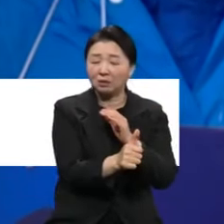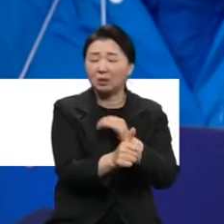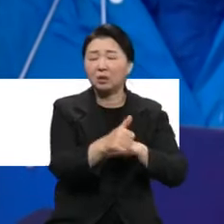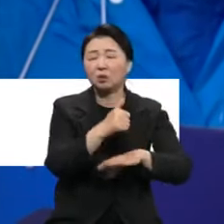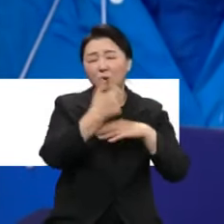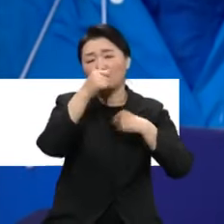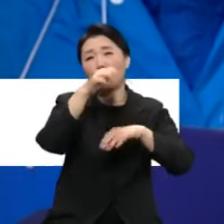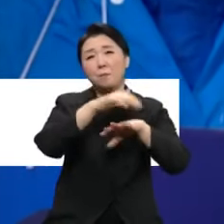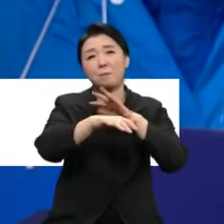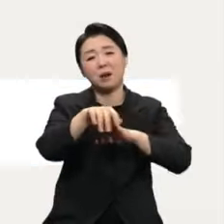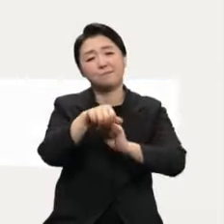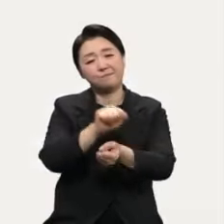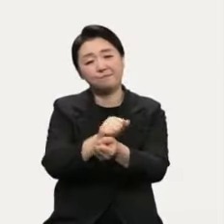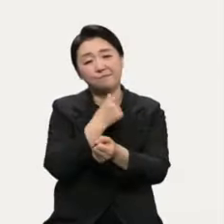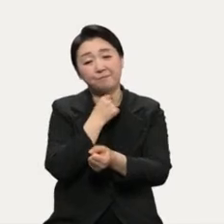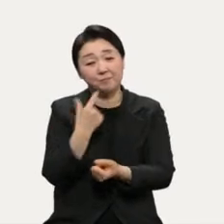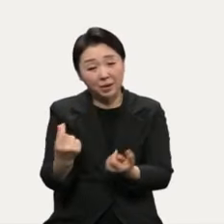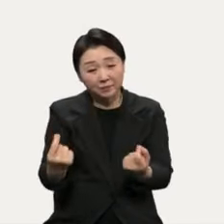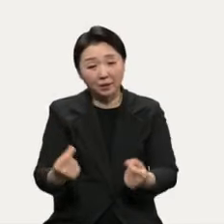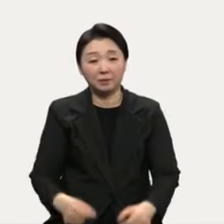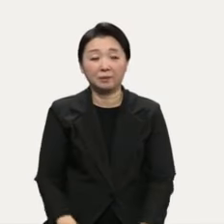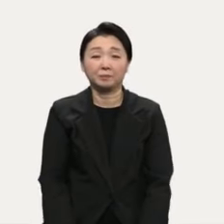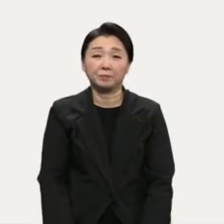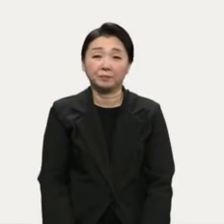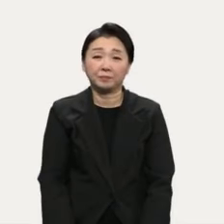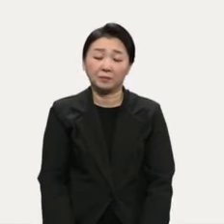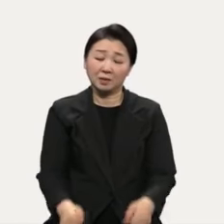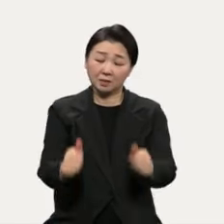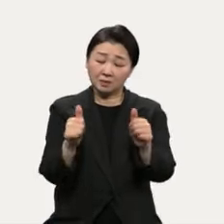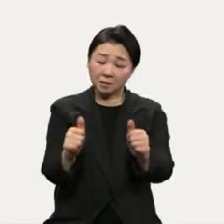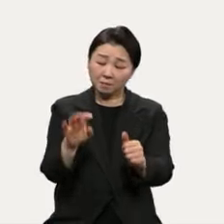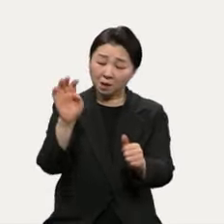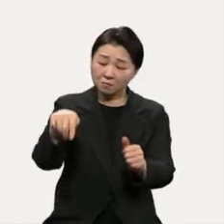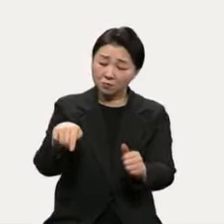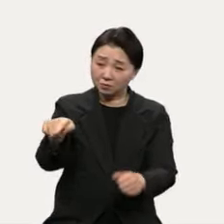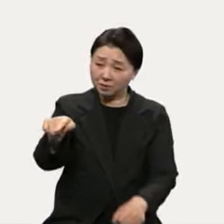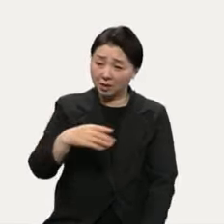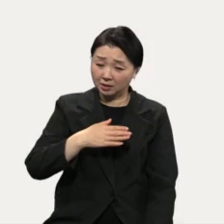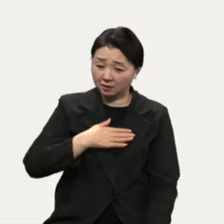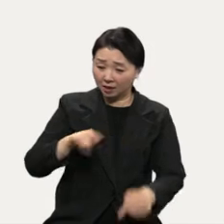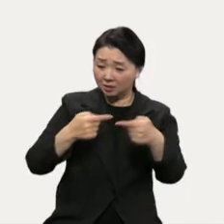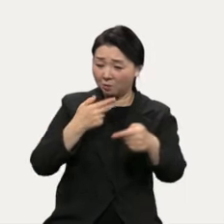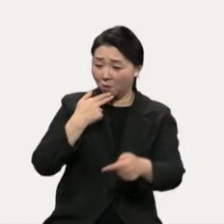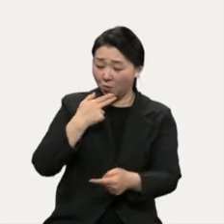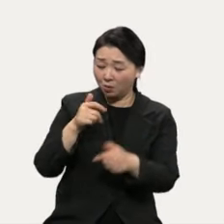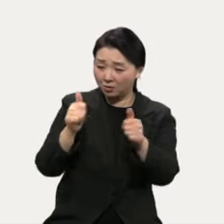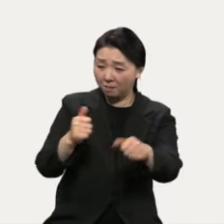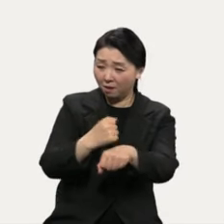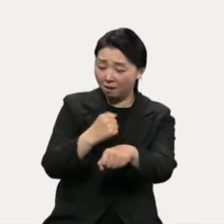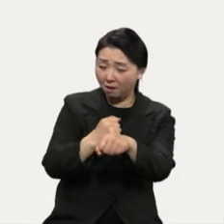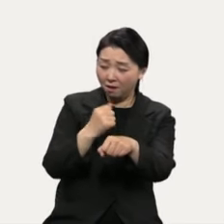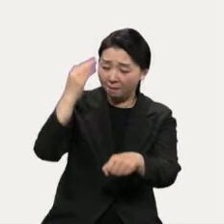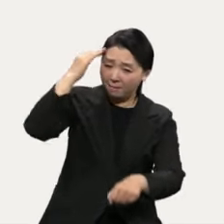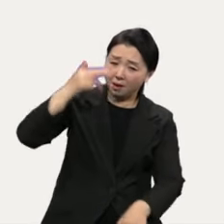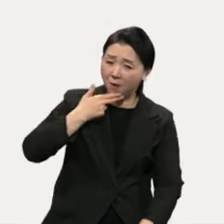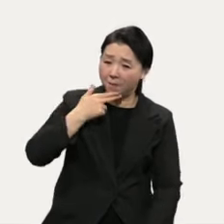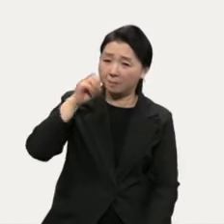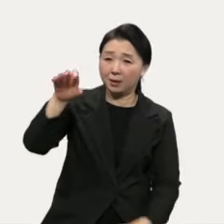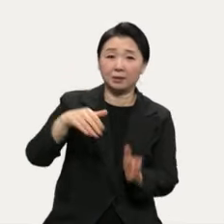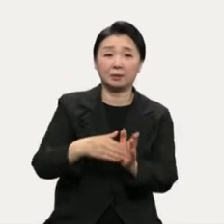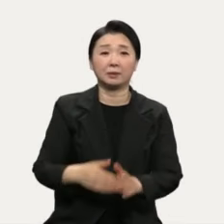싶어 한다라고 저는 생각합니다. 이 대표는 재판부를 향해서도 본인 없이 재판을 진행해도 아무런 지장이 없지 않냐고